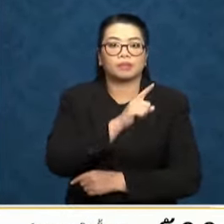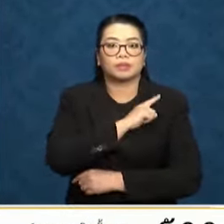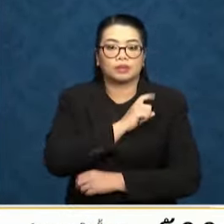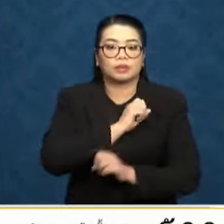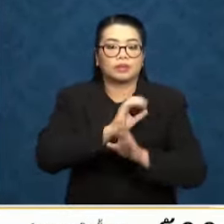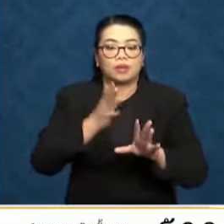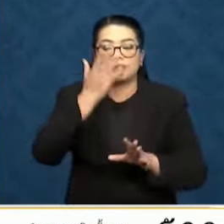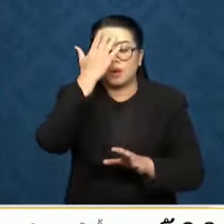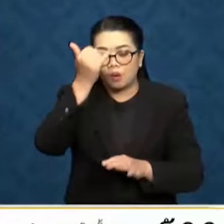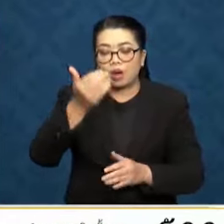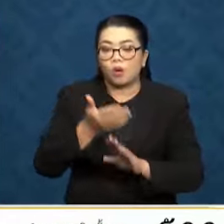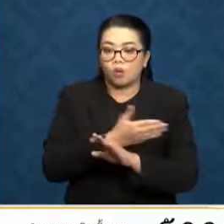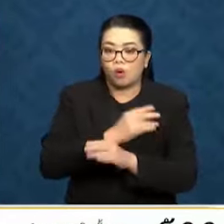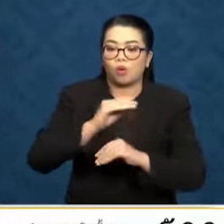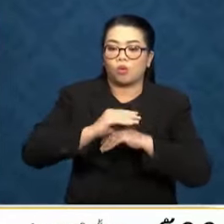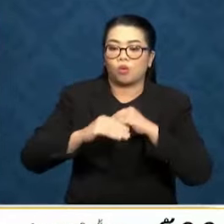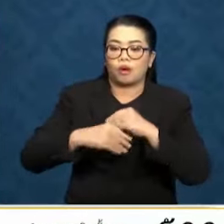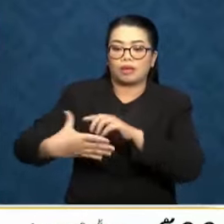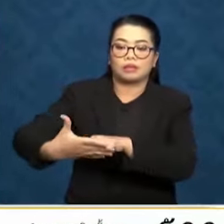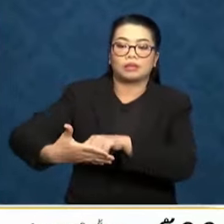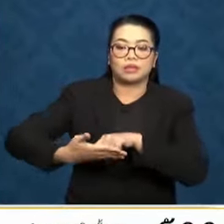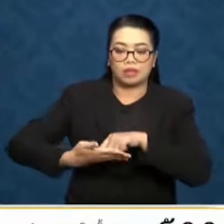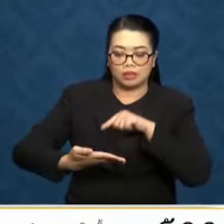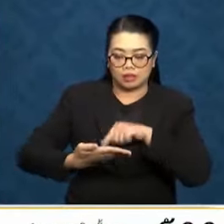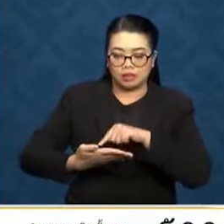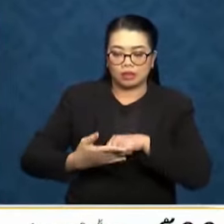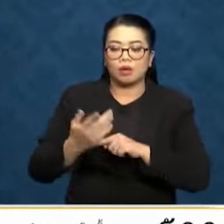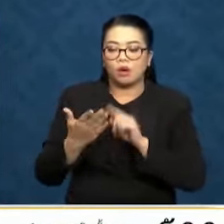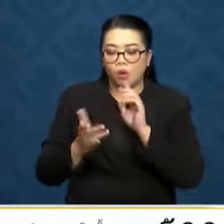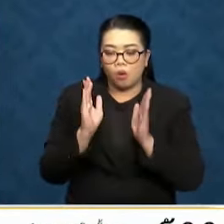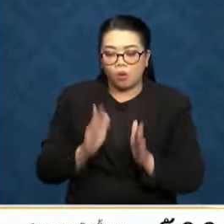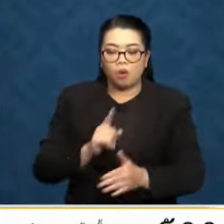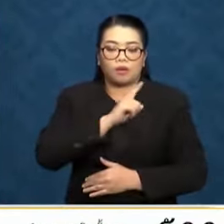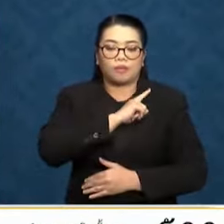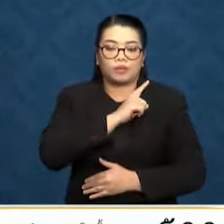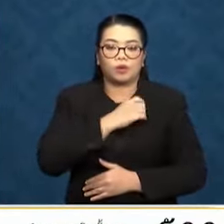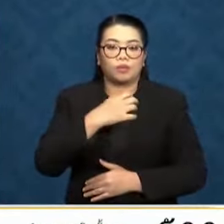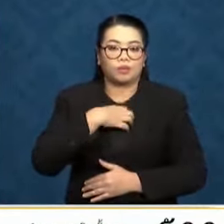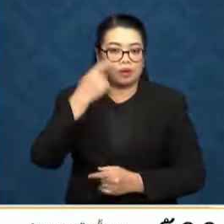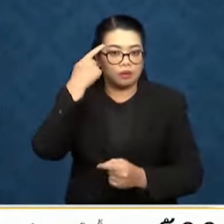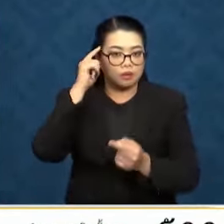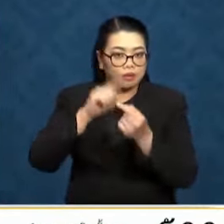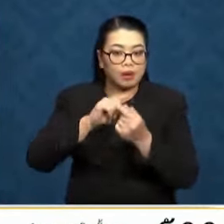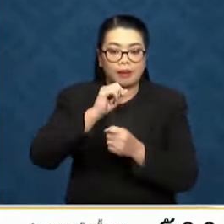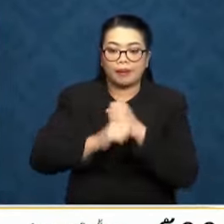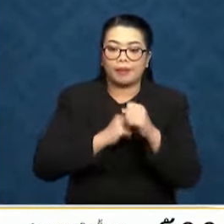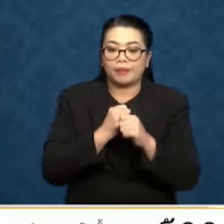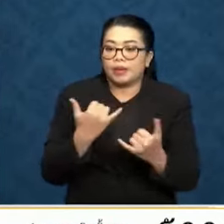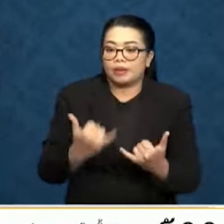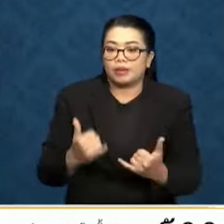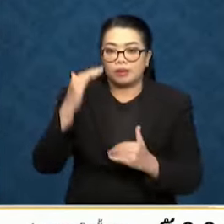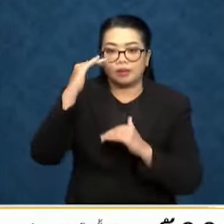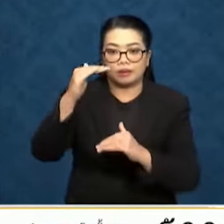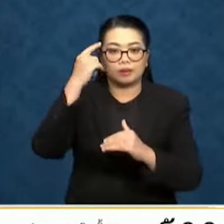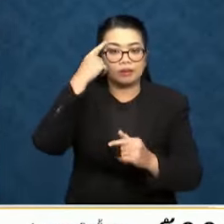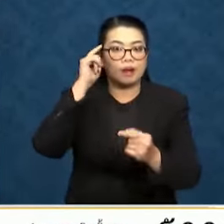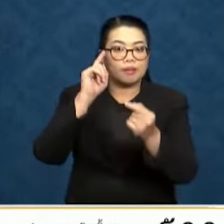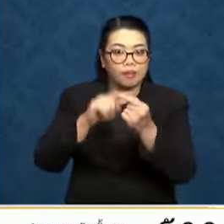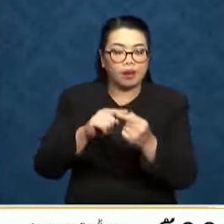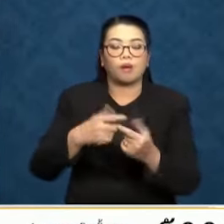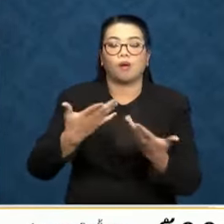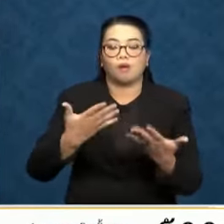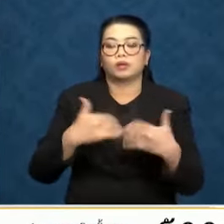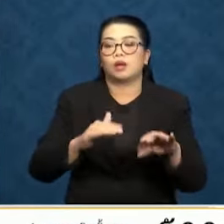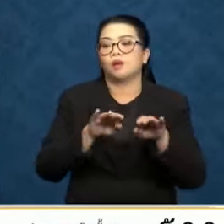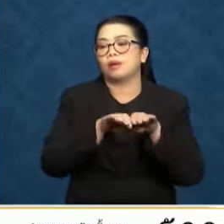ขึ้นต่อไปนี้นะคะให้ท่านนายกกำหนดเป้าหมายมาเลยค่ะว่าท่านอยากจะทำอะไรในปีนี้จำนวนเท่าไหร่นะคะแล้วก็มาพร้อมกับ